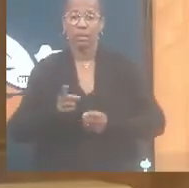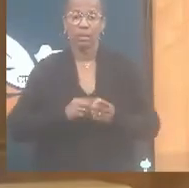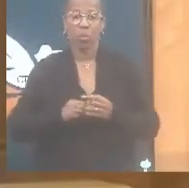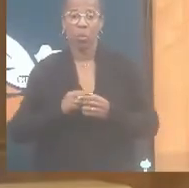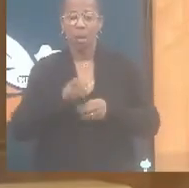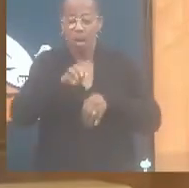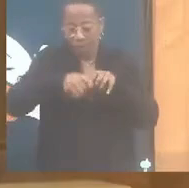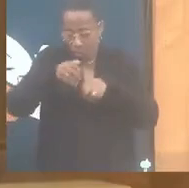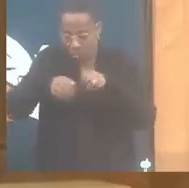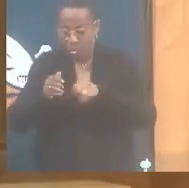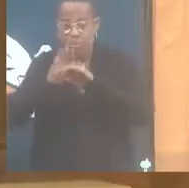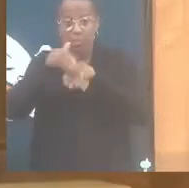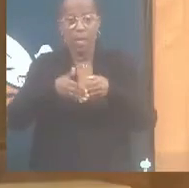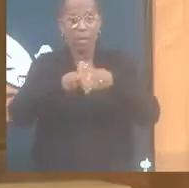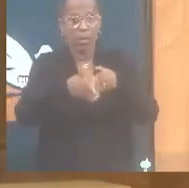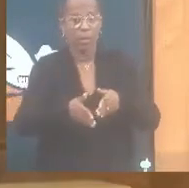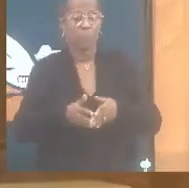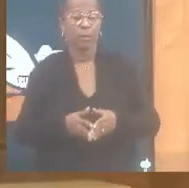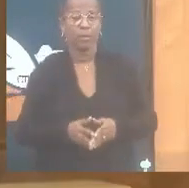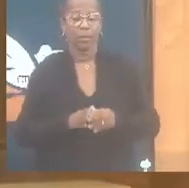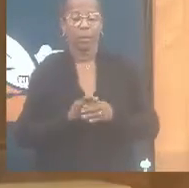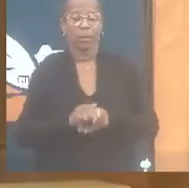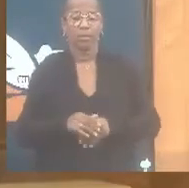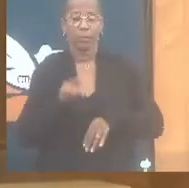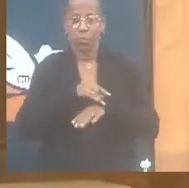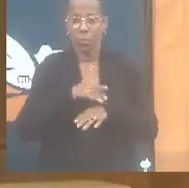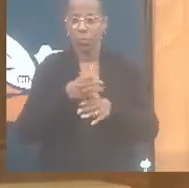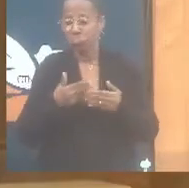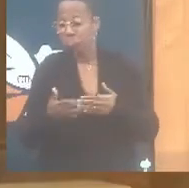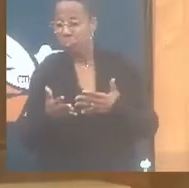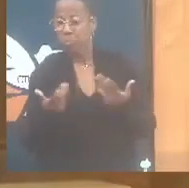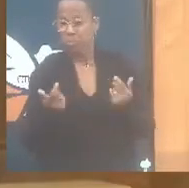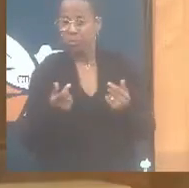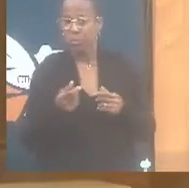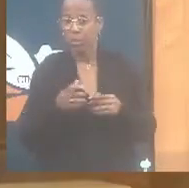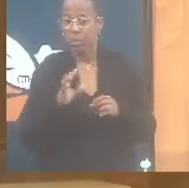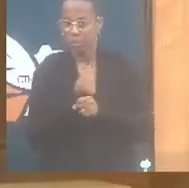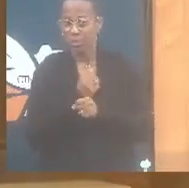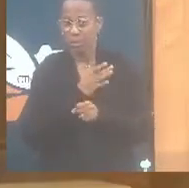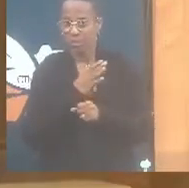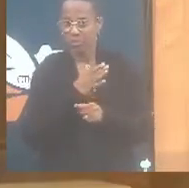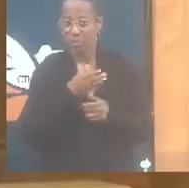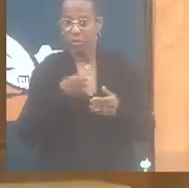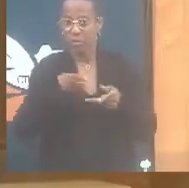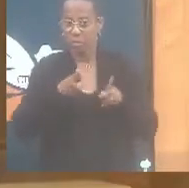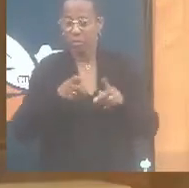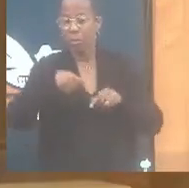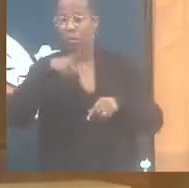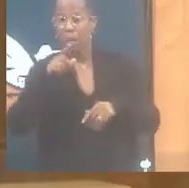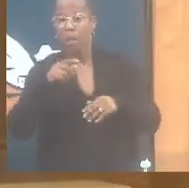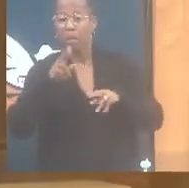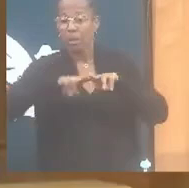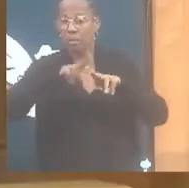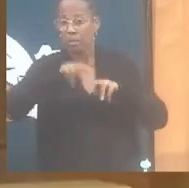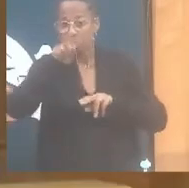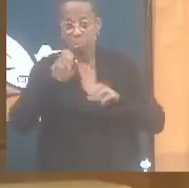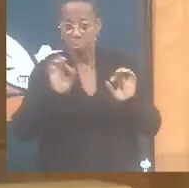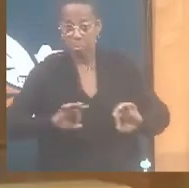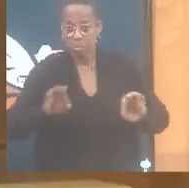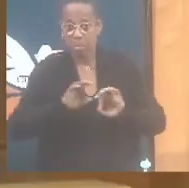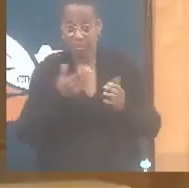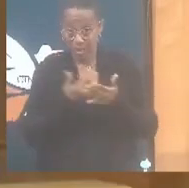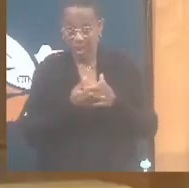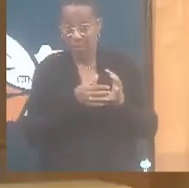paraît qu'entre-temps, ça a été obtenu, mais les travaux n'ont toujours pas démarré. Est-ce que c'est la cyberattaque qui empêche ça? Etc., etc.